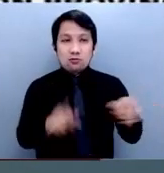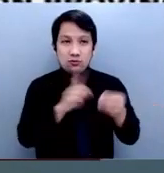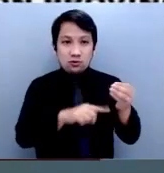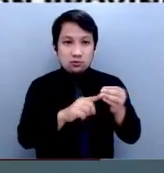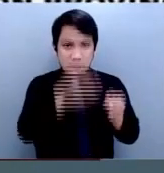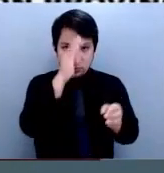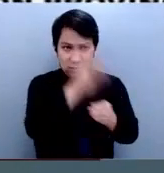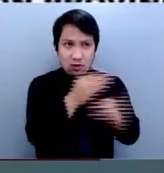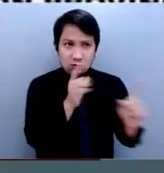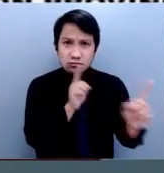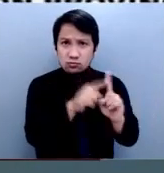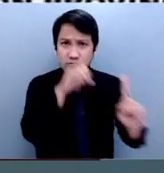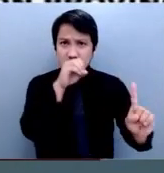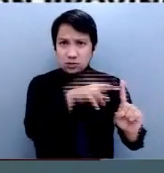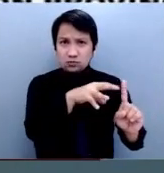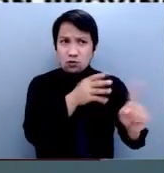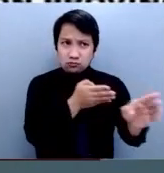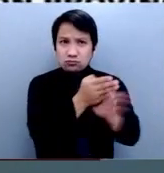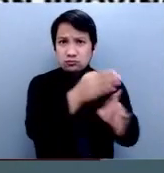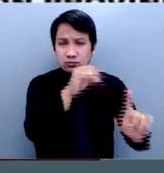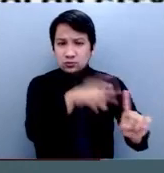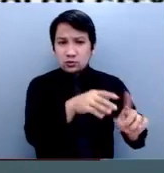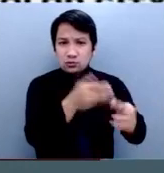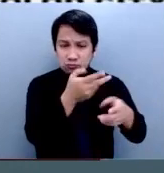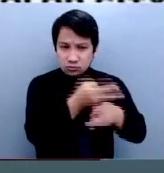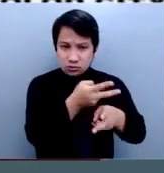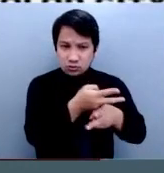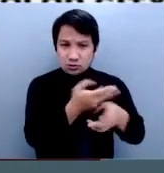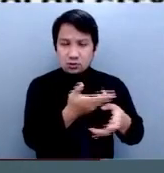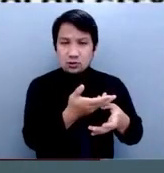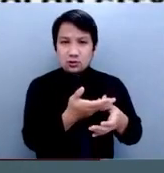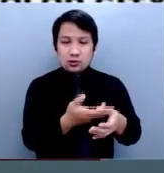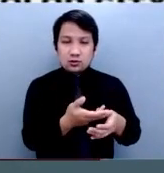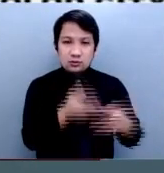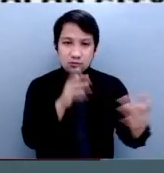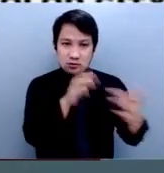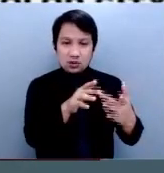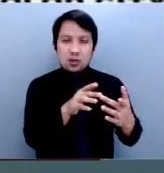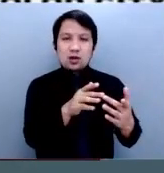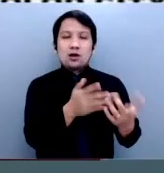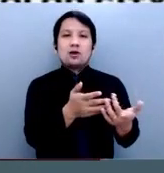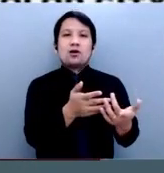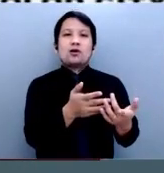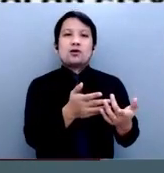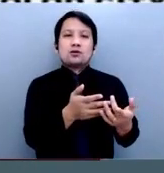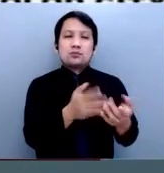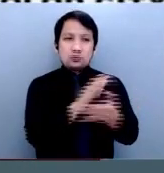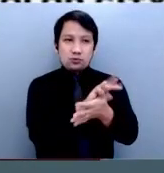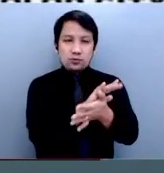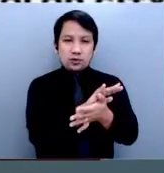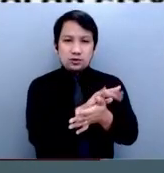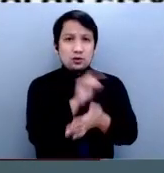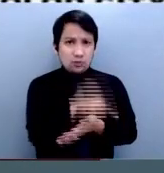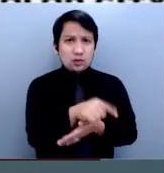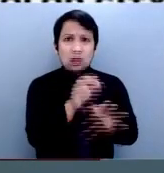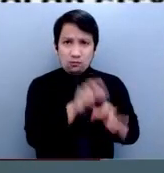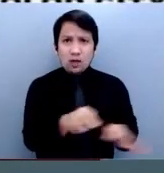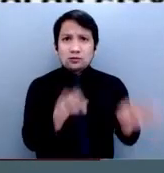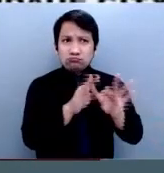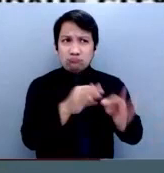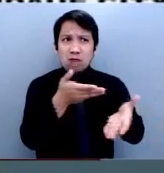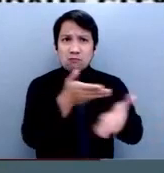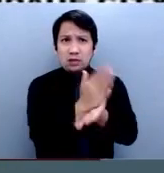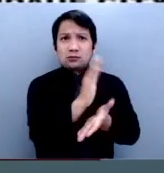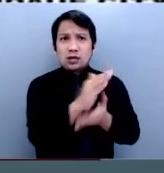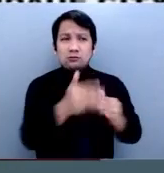direktamente, directly catering to or in contact with mga COVID cases, sila yung may higher